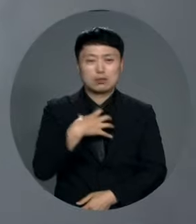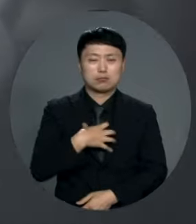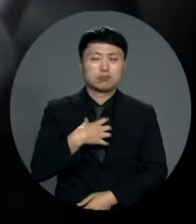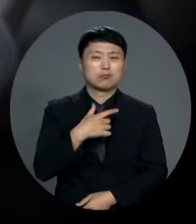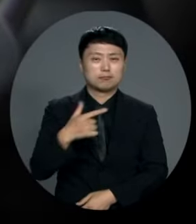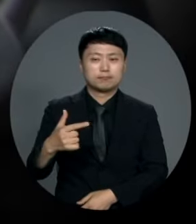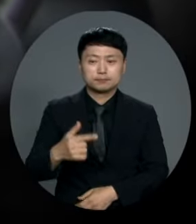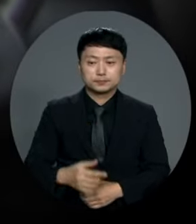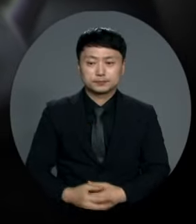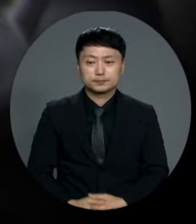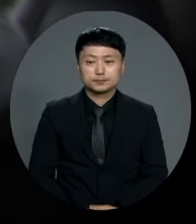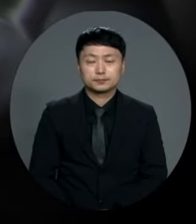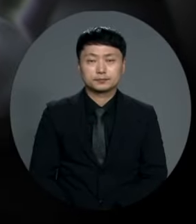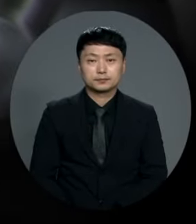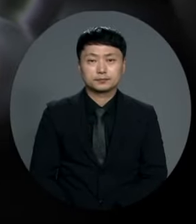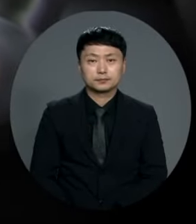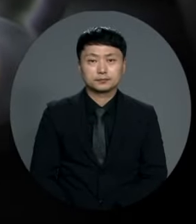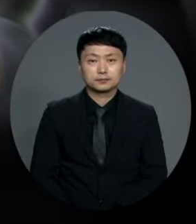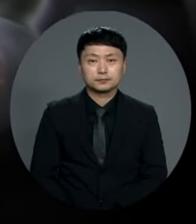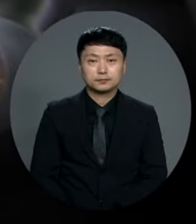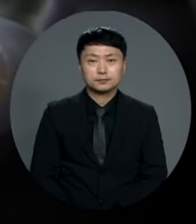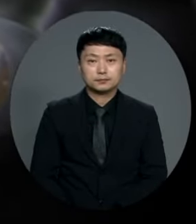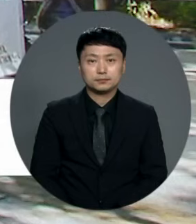있습니다. MBC 뉴스 손은민입니다.